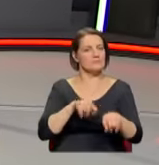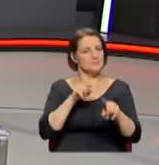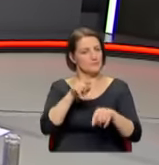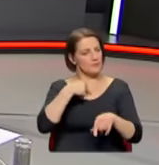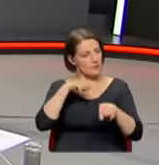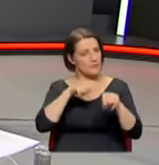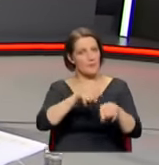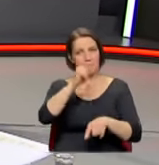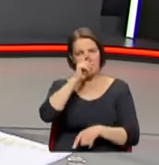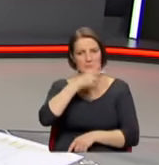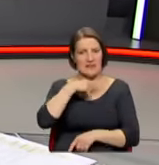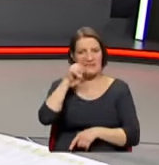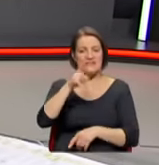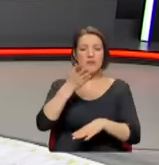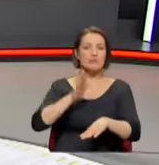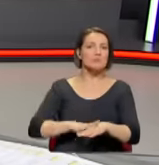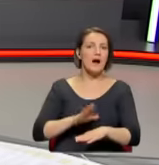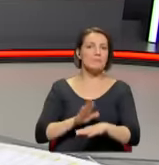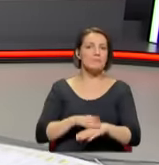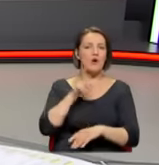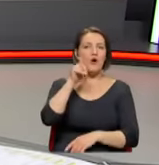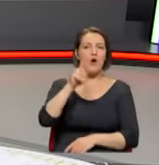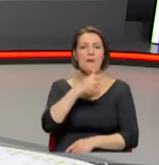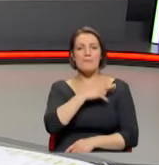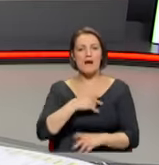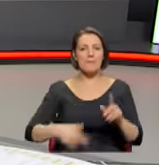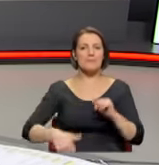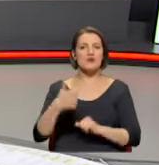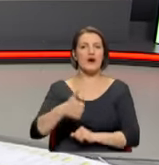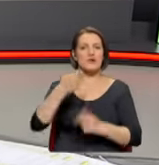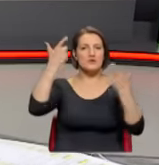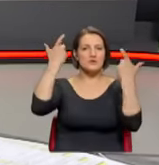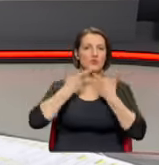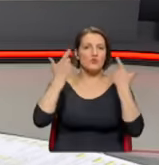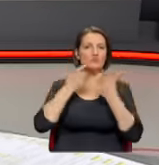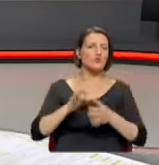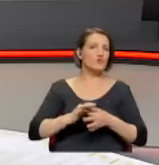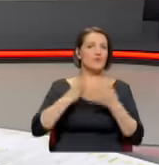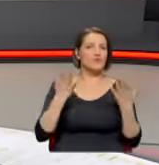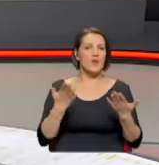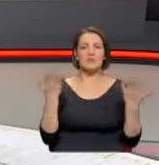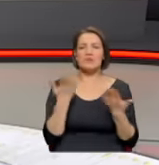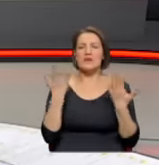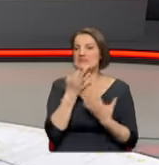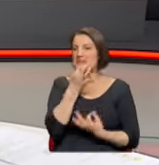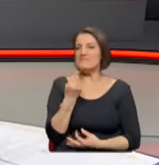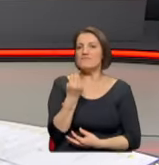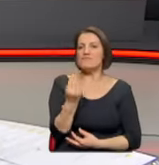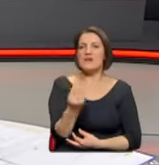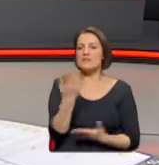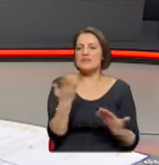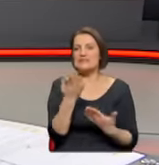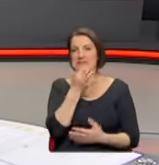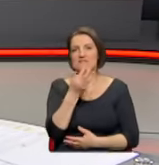takipçisiyiz. Beşiktaş Belediyesi ne yaptı? Oradaki belediye başkanlarının sorumluluğu ne? Nasıl izin verildi?